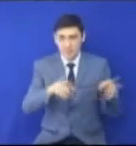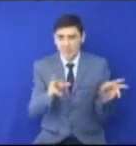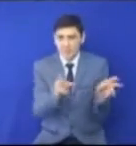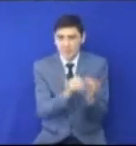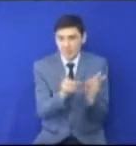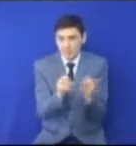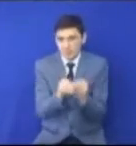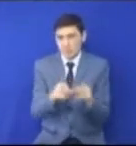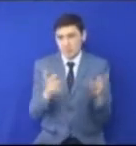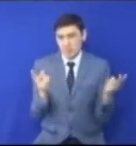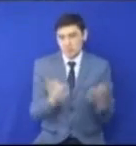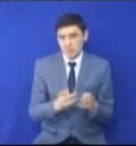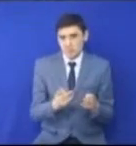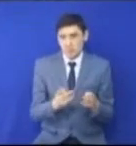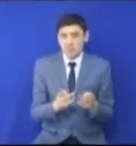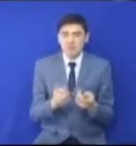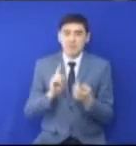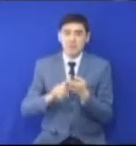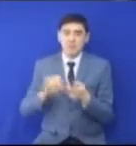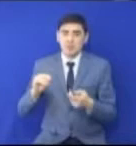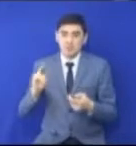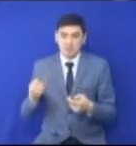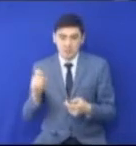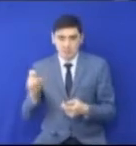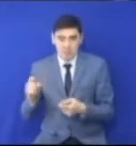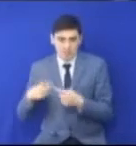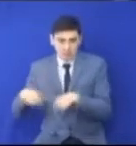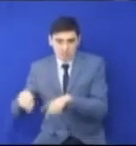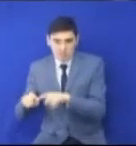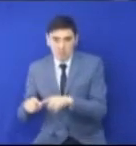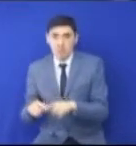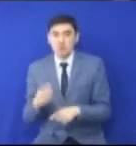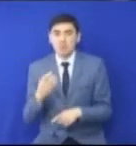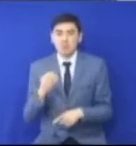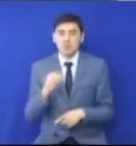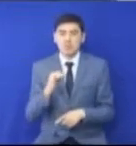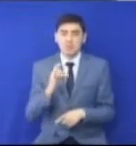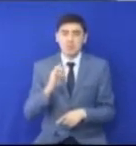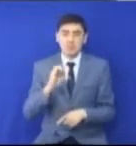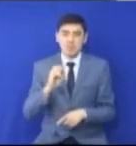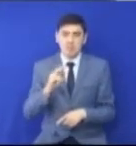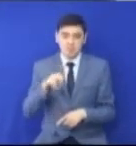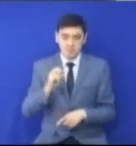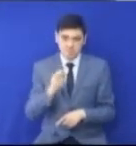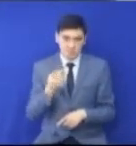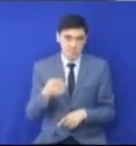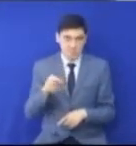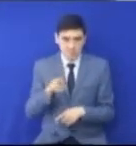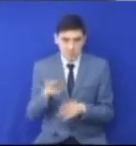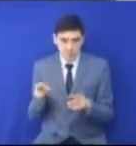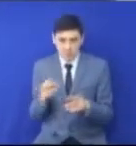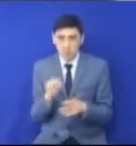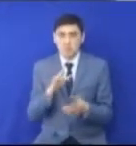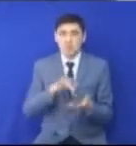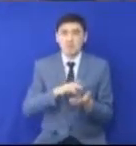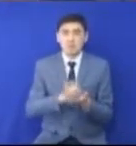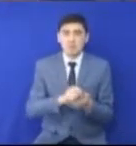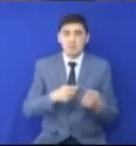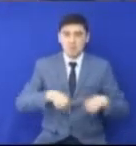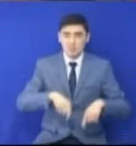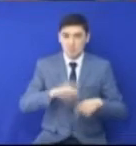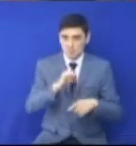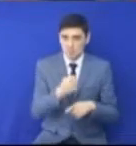оңтайландыруды көздейді. Яғни тұрғын үй коммуналдық шаруашылығы бөлімі мен тұрғын үй инспекциясы бөлімдерін, сонымен қатар жұмыспен қамту және